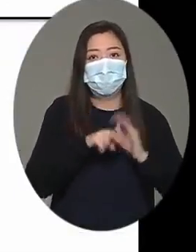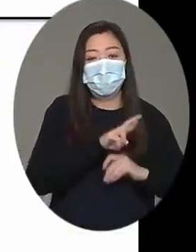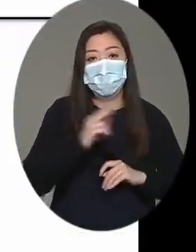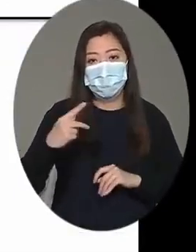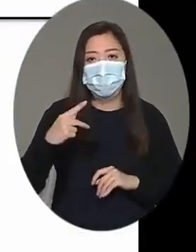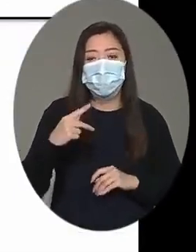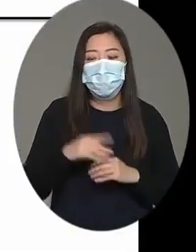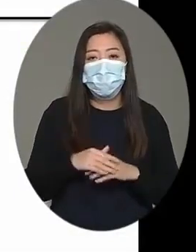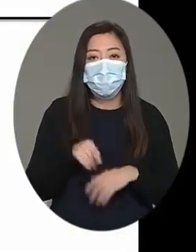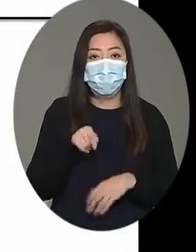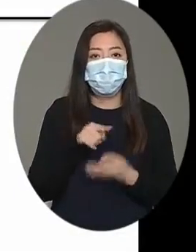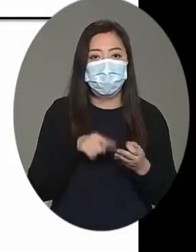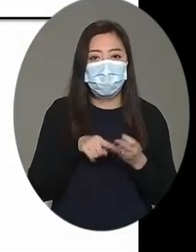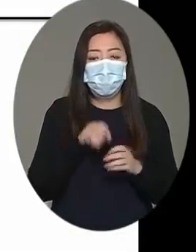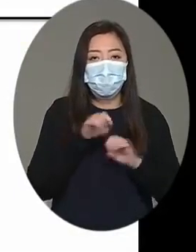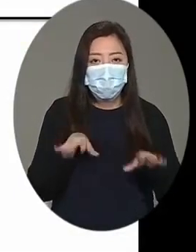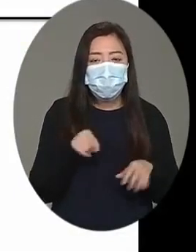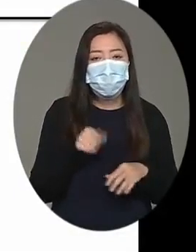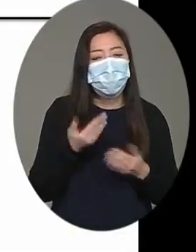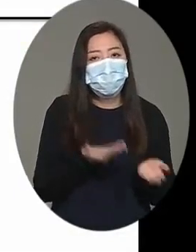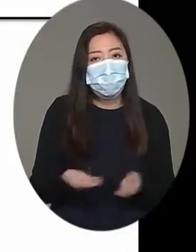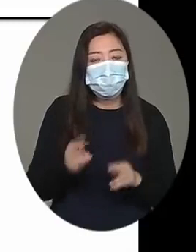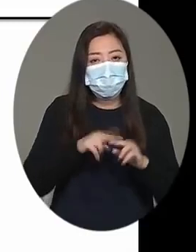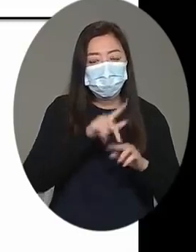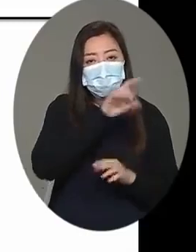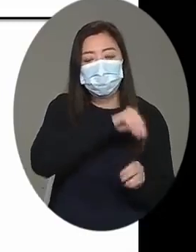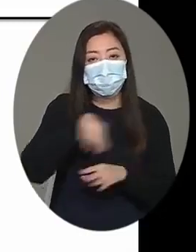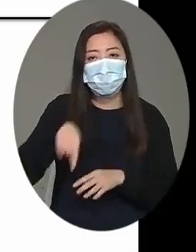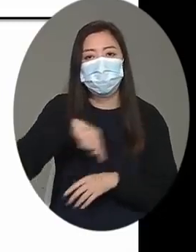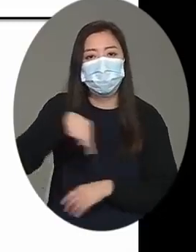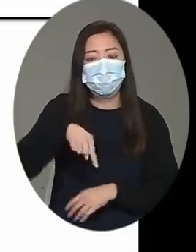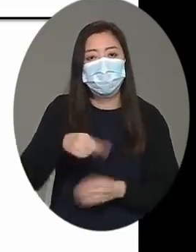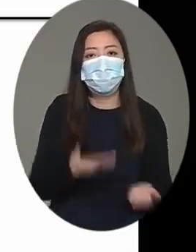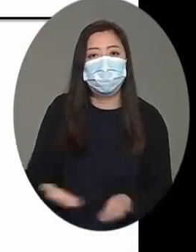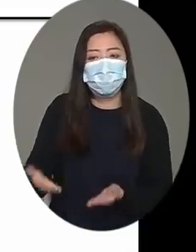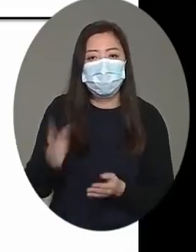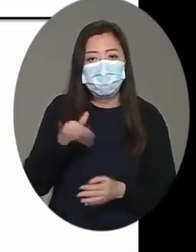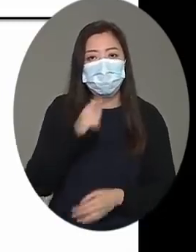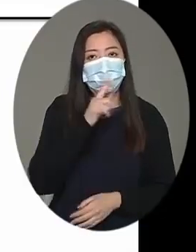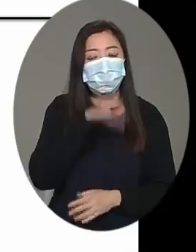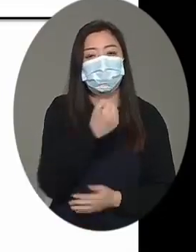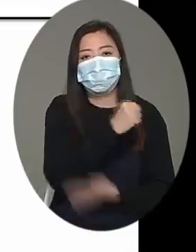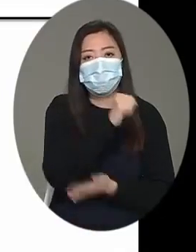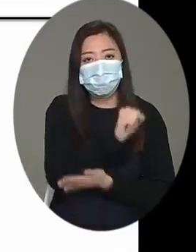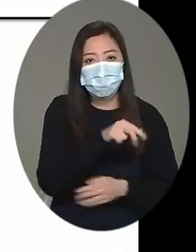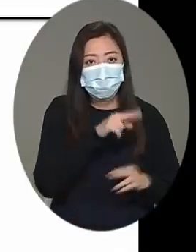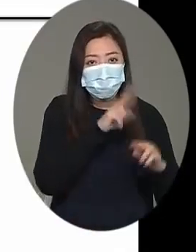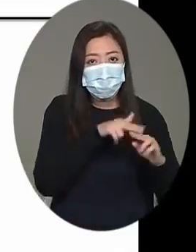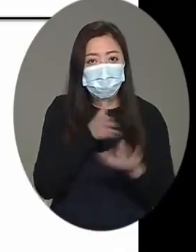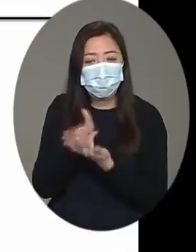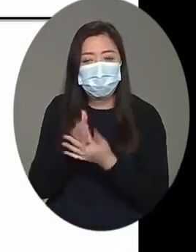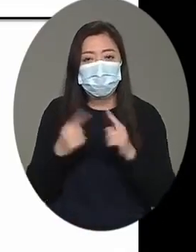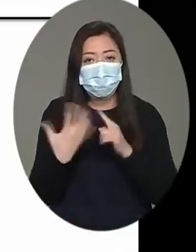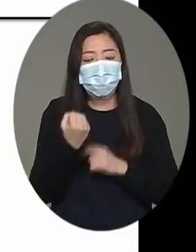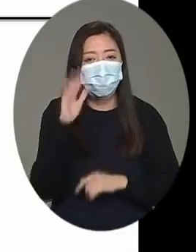员 Rabina Khan 拉比拿汉话，歡迎中國大使館搬入這區，但同時亦都會反對中國侵犯人